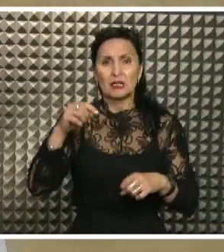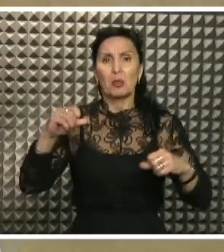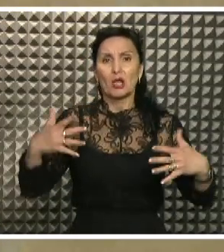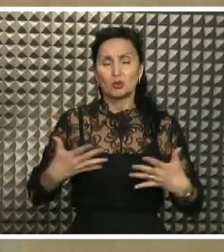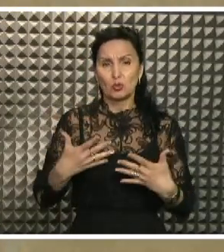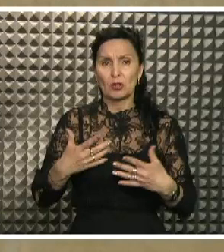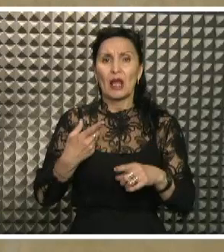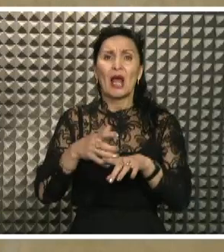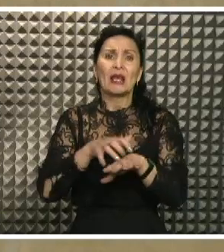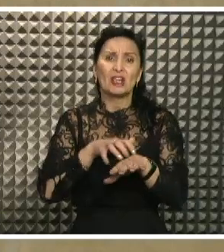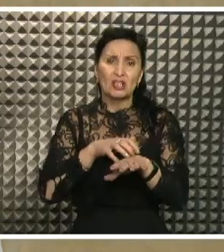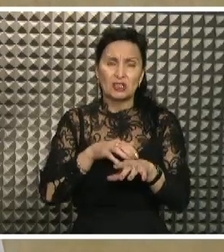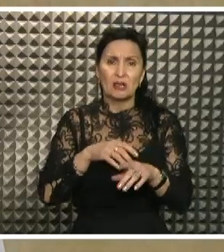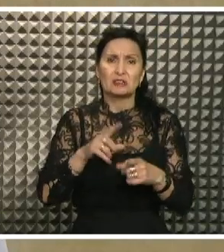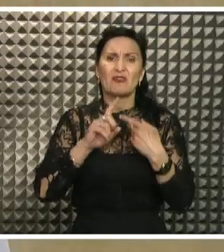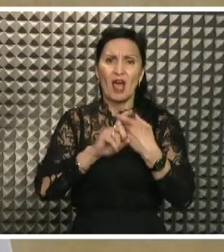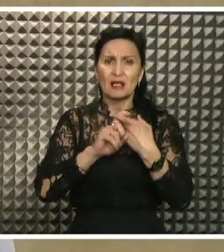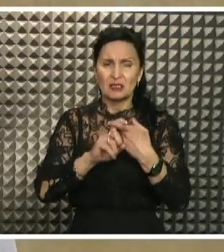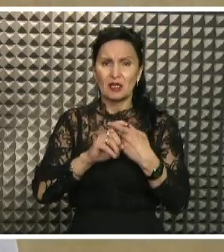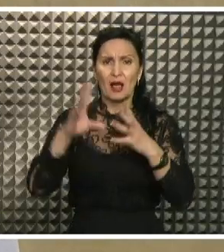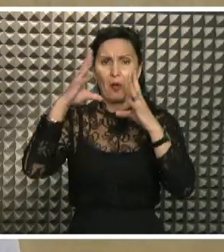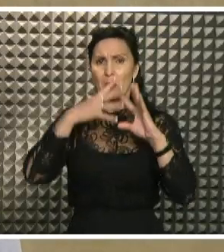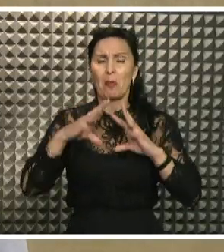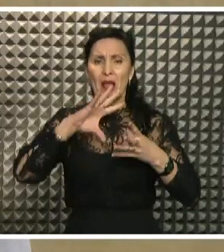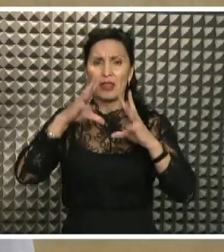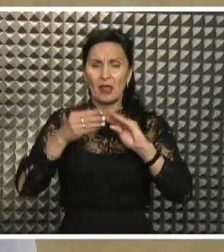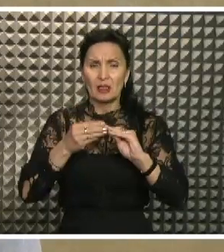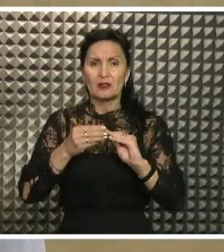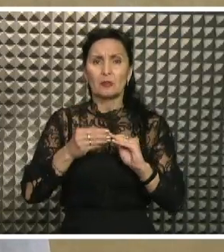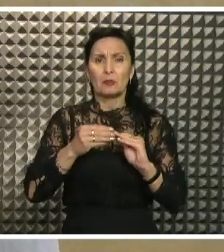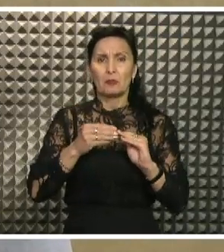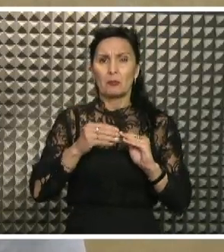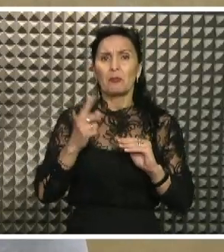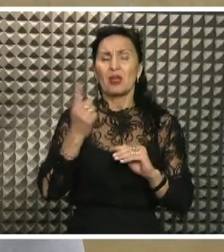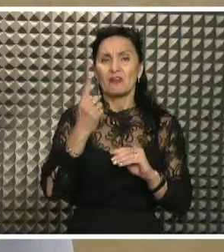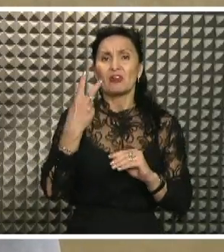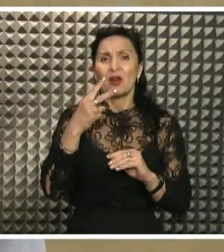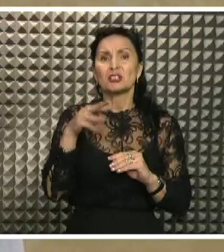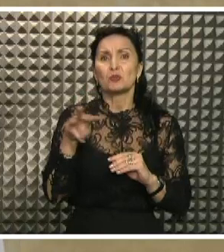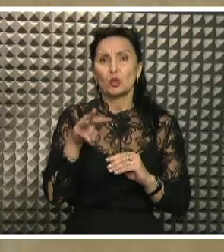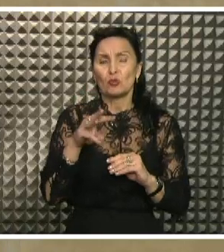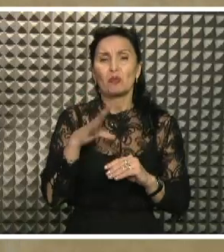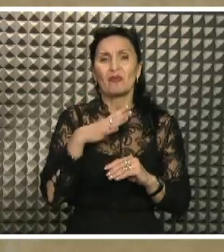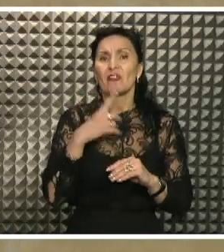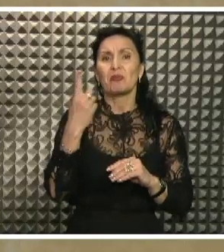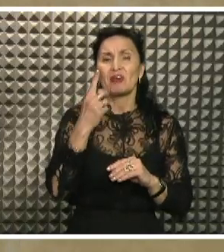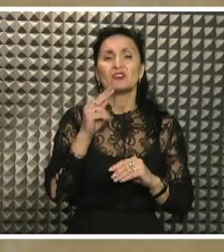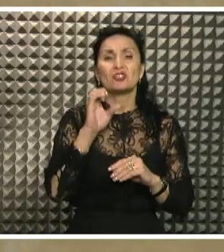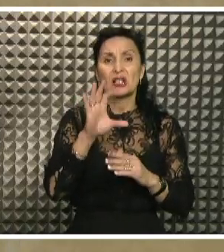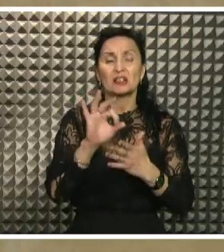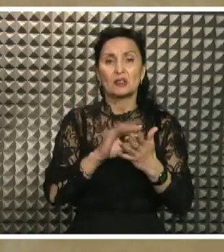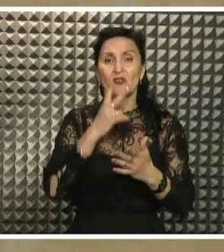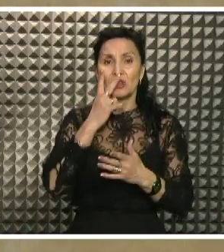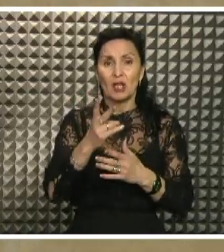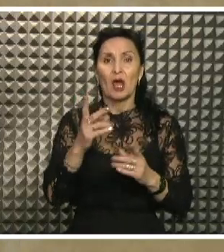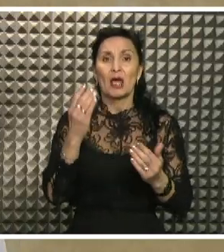правило, аллергическая реакция – это всегда причина связанной компонента. Она всегда у нас с вами манифестирует максимум в первые 20 минут, иногда в первый час. Мы всегда с вами знаем,